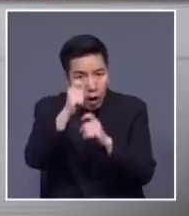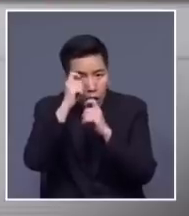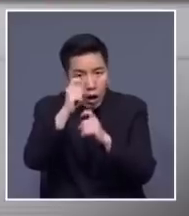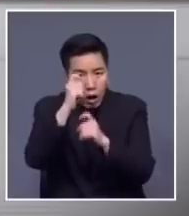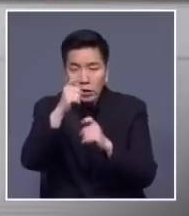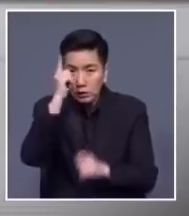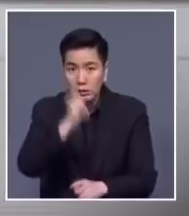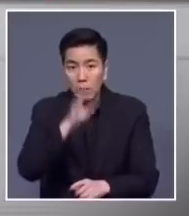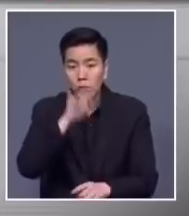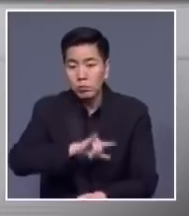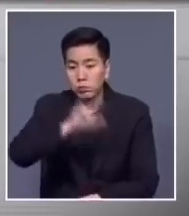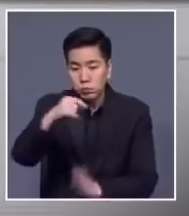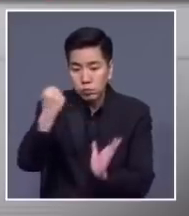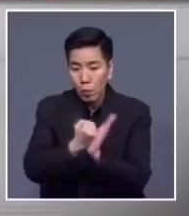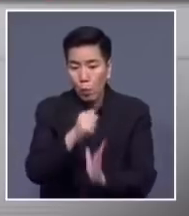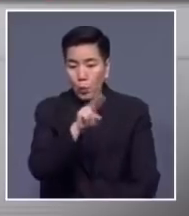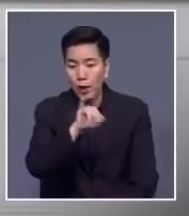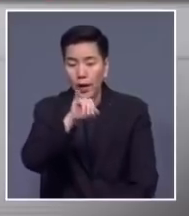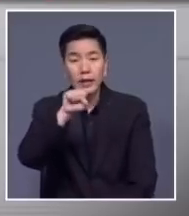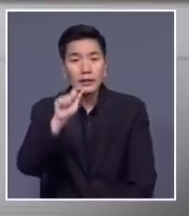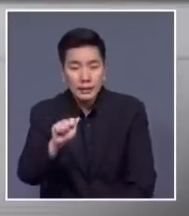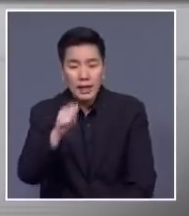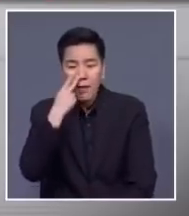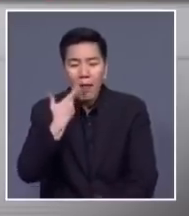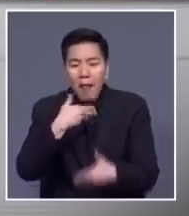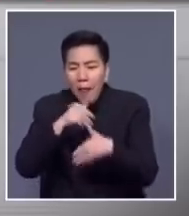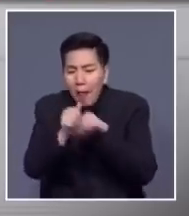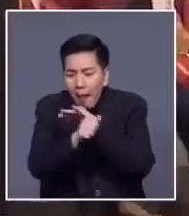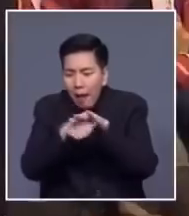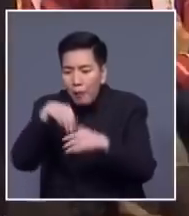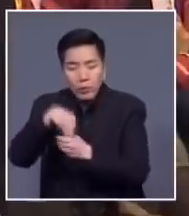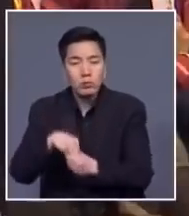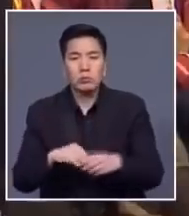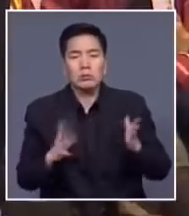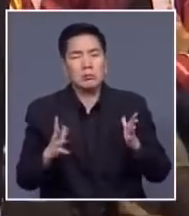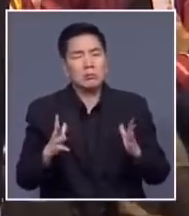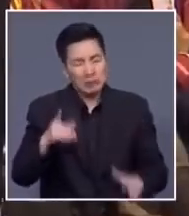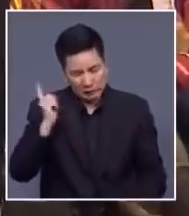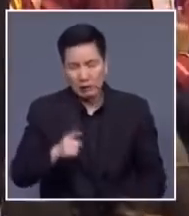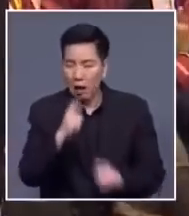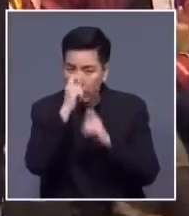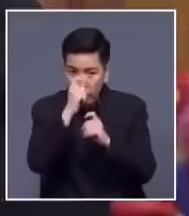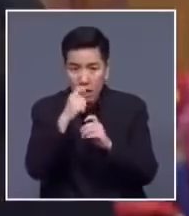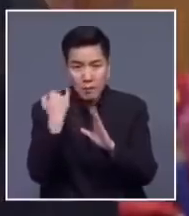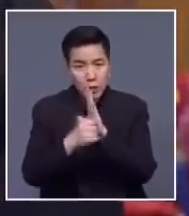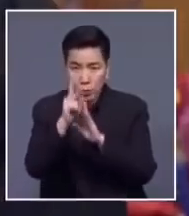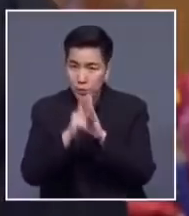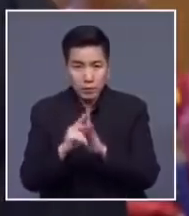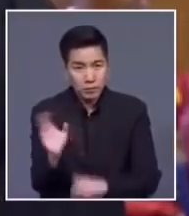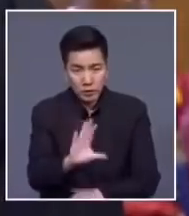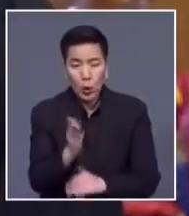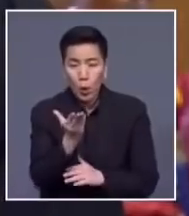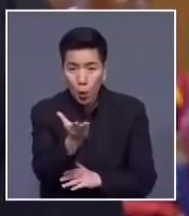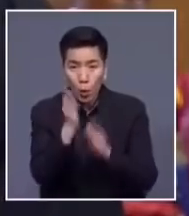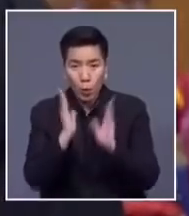ปแล้วก็ไปวีซ่าแบบท่องเที่ยวแล้วไปหางานทำแล้วอยู่ไม่มีได้ครับนะครับอันนี้อันตรายมากนะพี่กฎหมายนะครั รบ งั้น